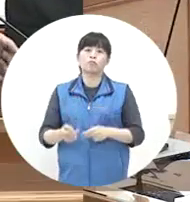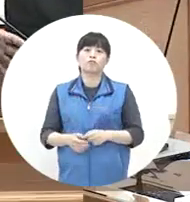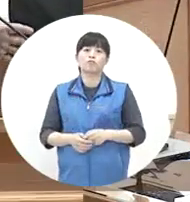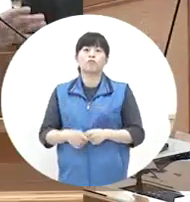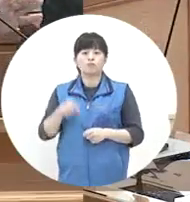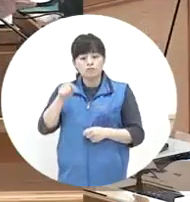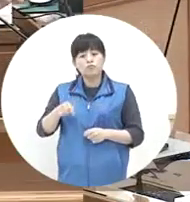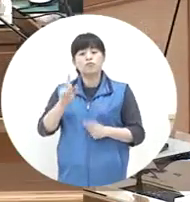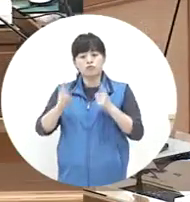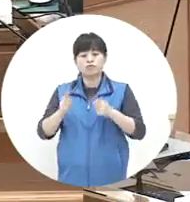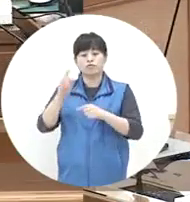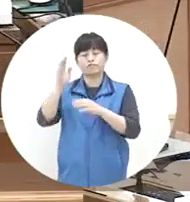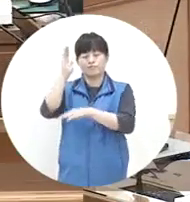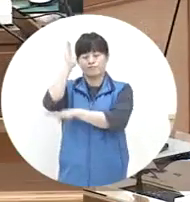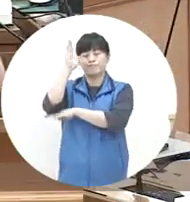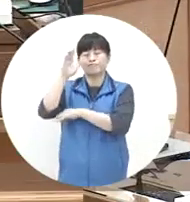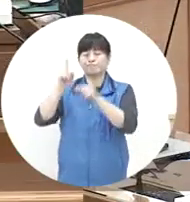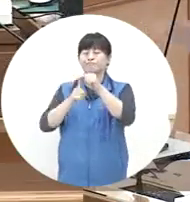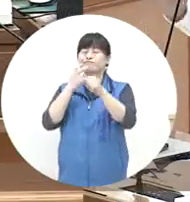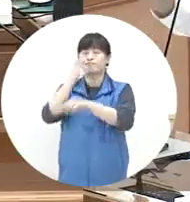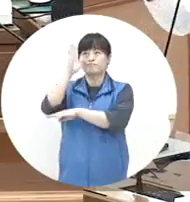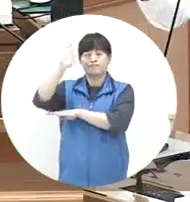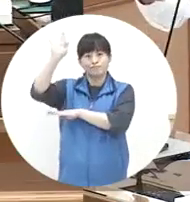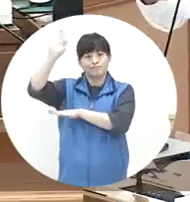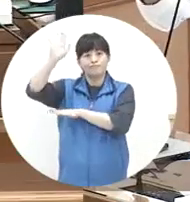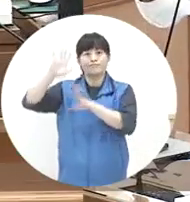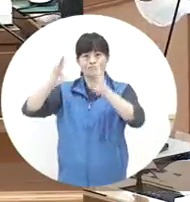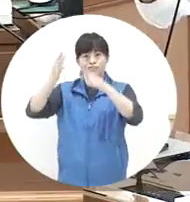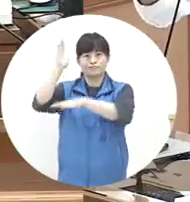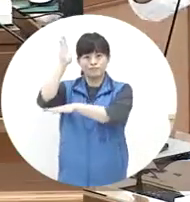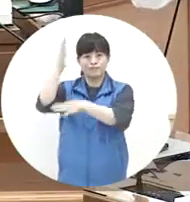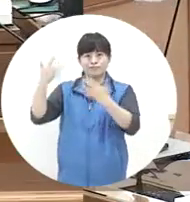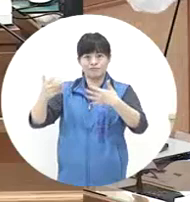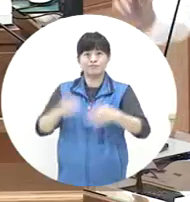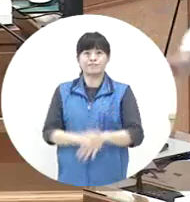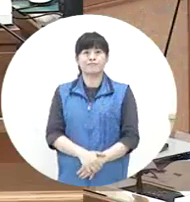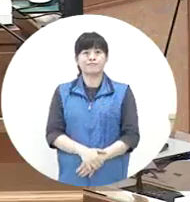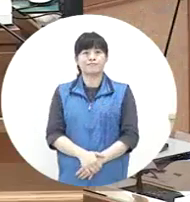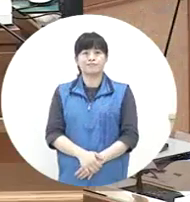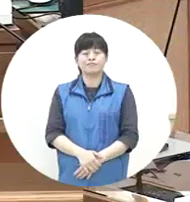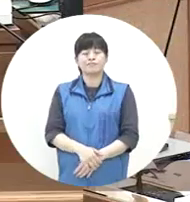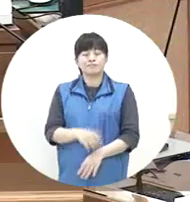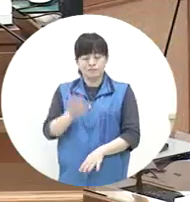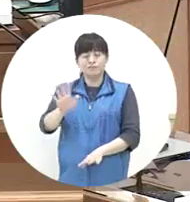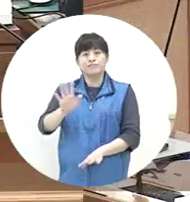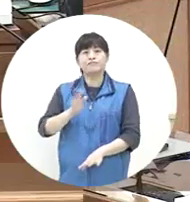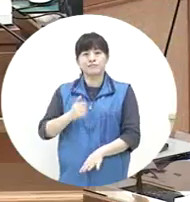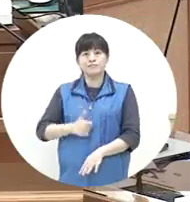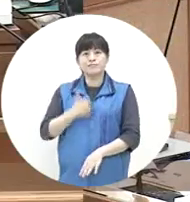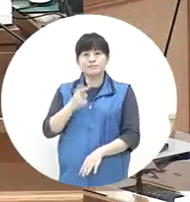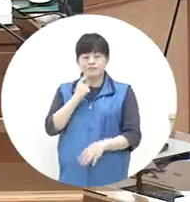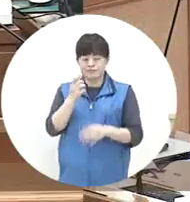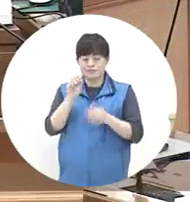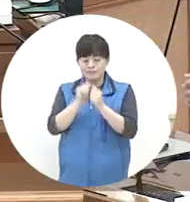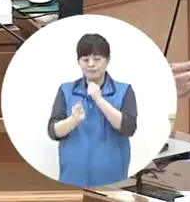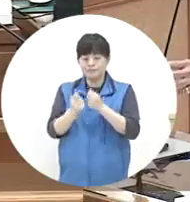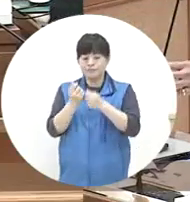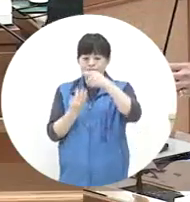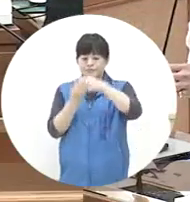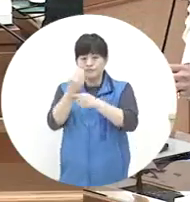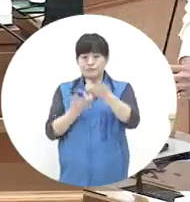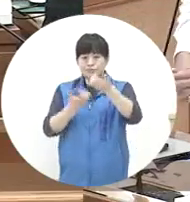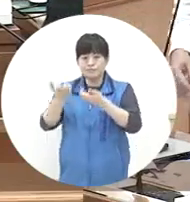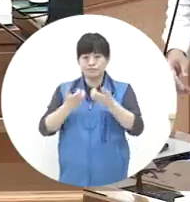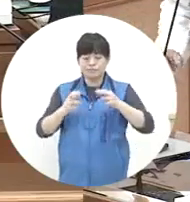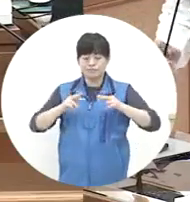比较到国政的问题了。 这样子 哦，国政哦，国政。 其实这里面的分配税要整个做好全新的调